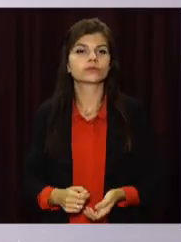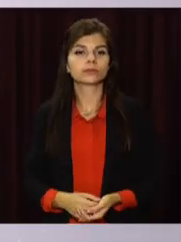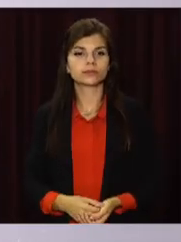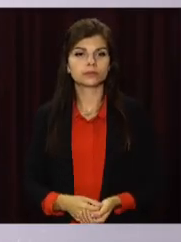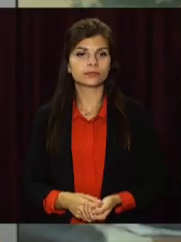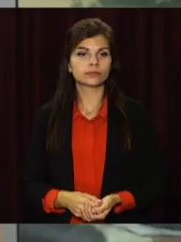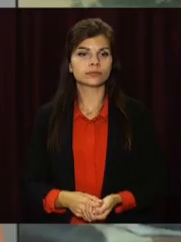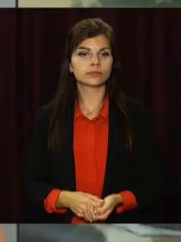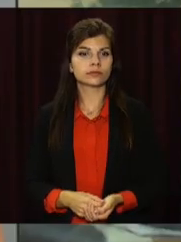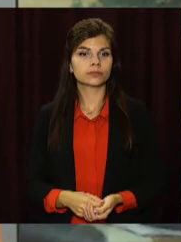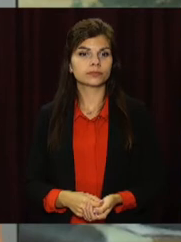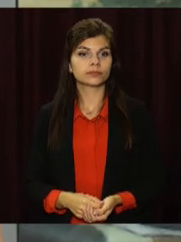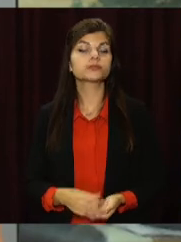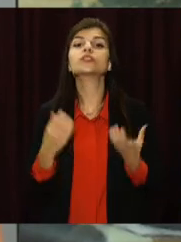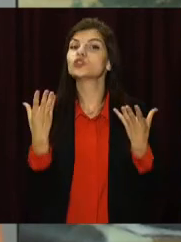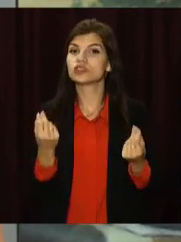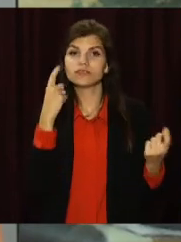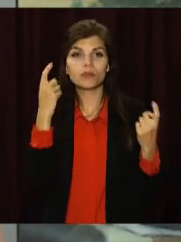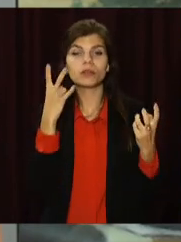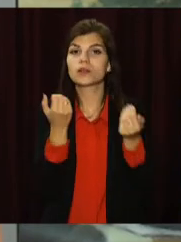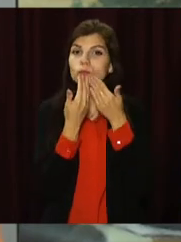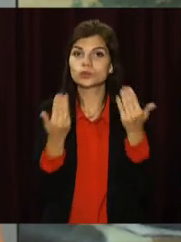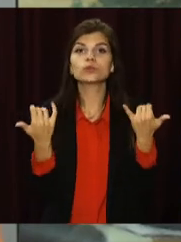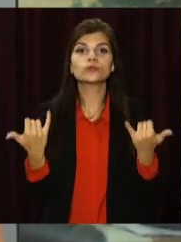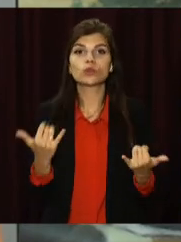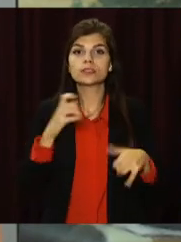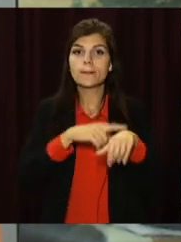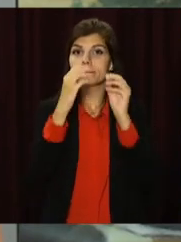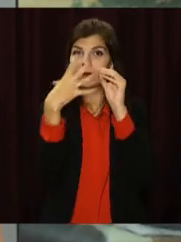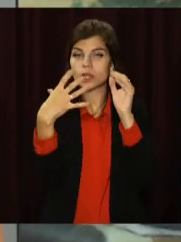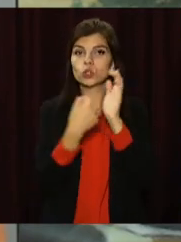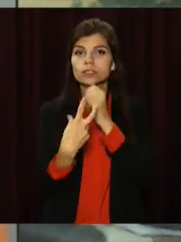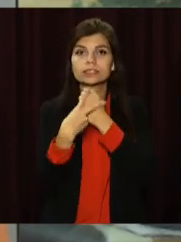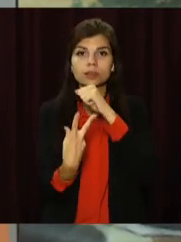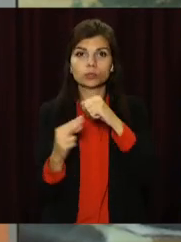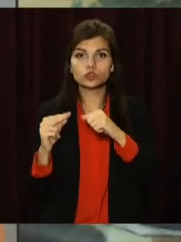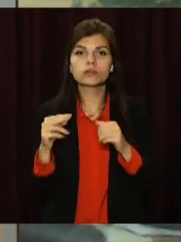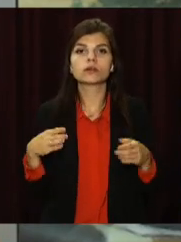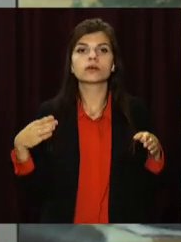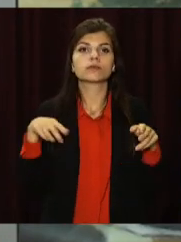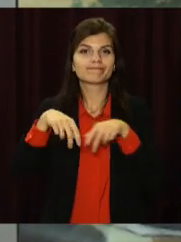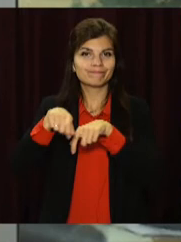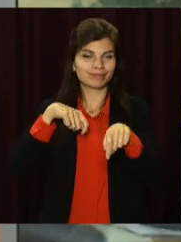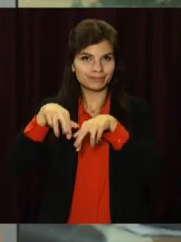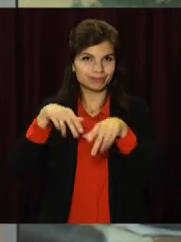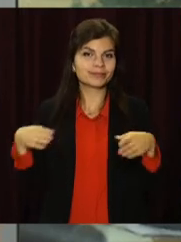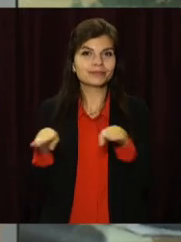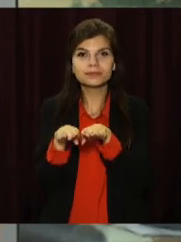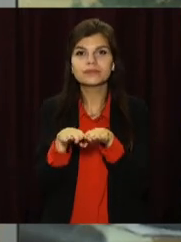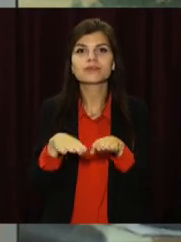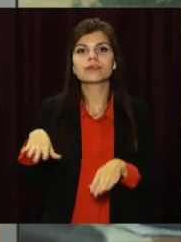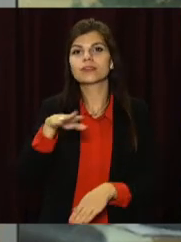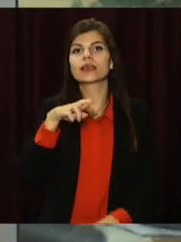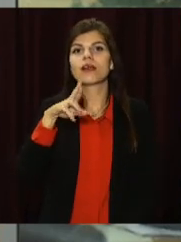«Відкритий». І ще інформація наостанок. Сьогодні з 15 до 17 перекриють проїзну та пішохідну частини